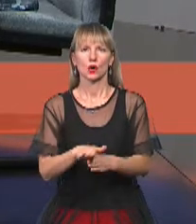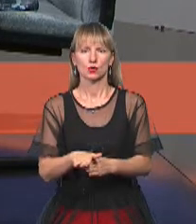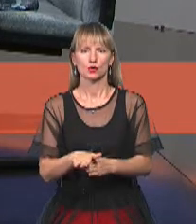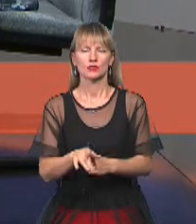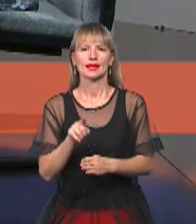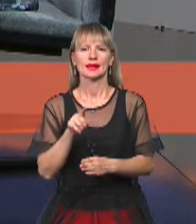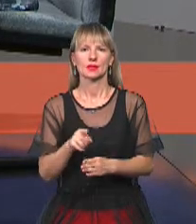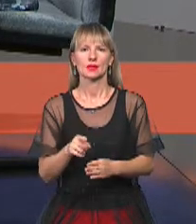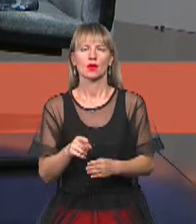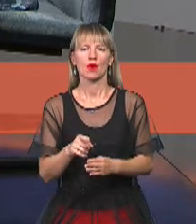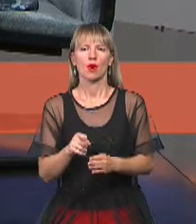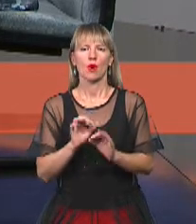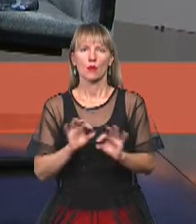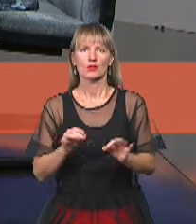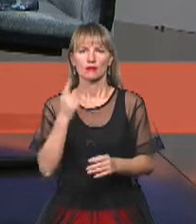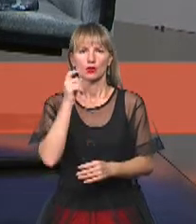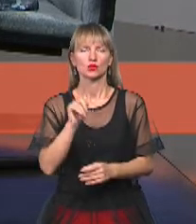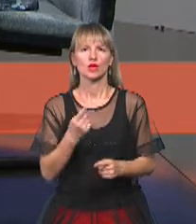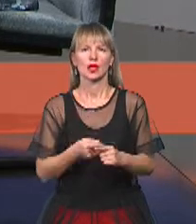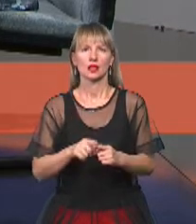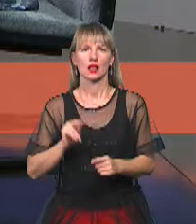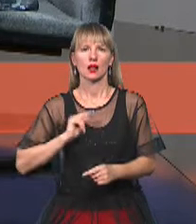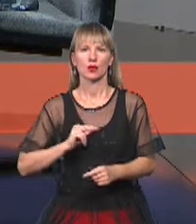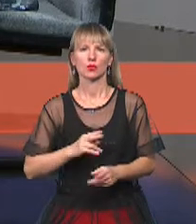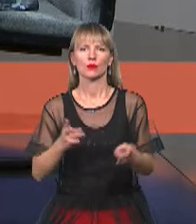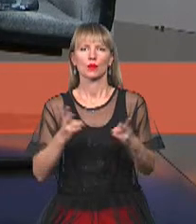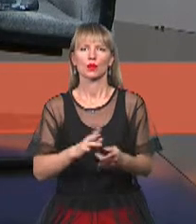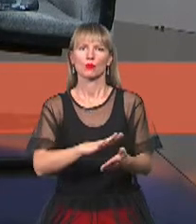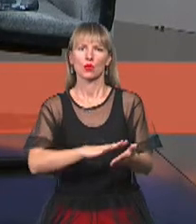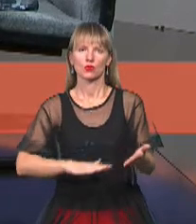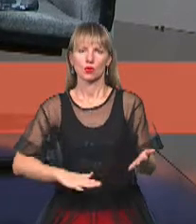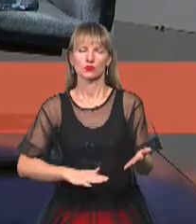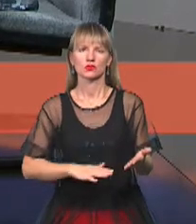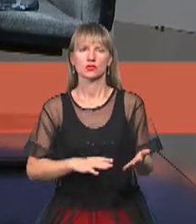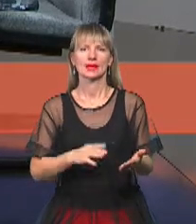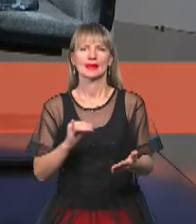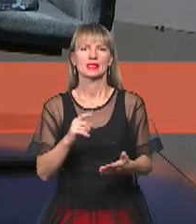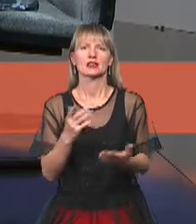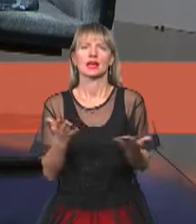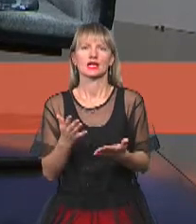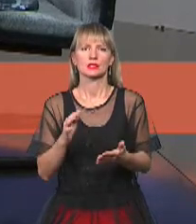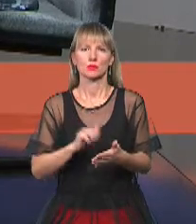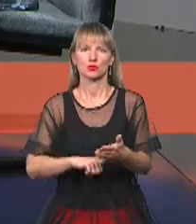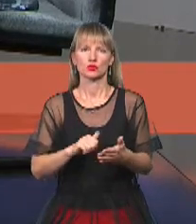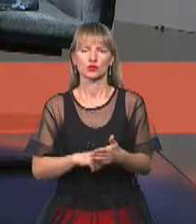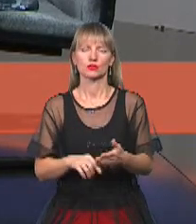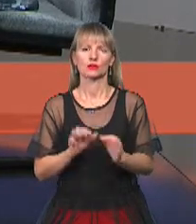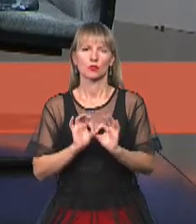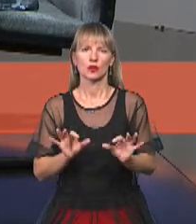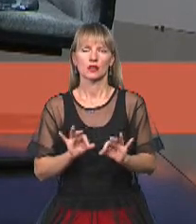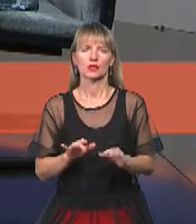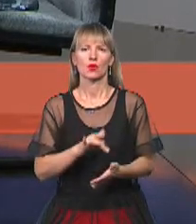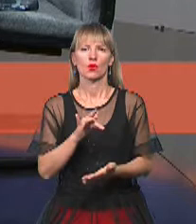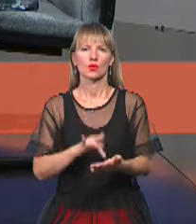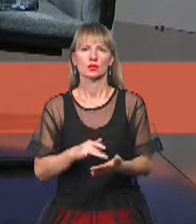та обґрунтовану інформацію з приводу того, що ці роботи, ну, потрібно продовжити з певних причин та надають обґрунтування. Міський